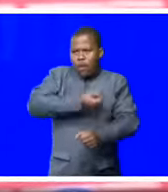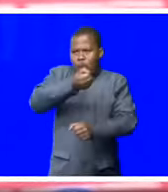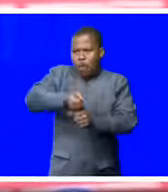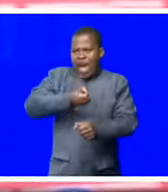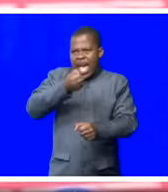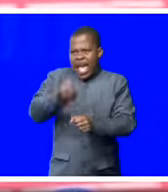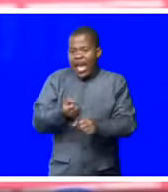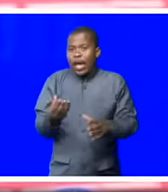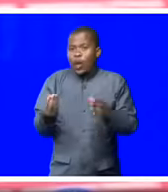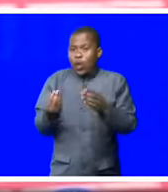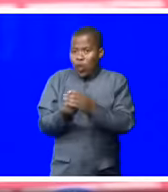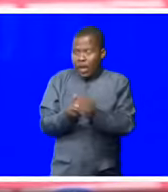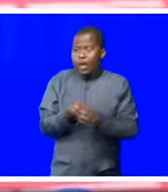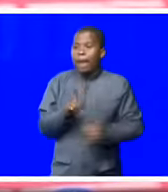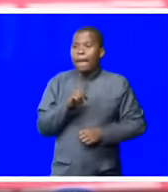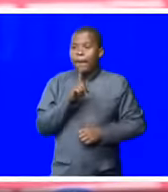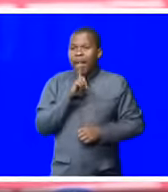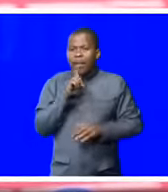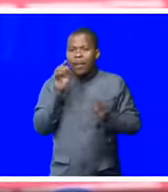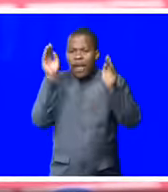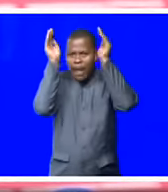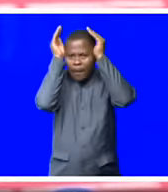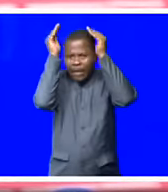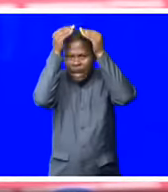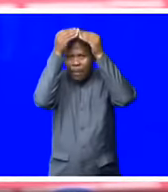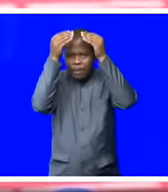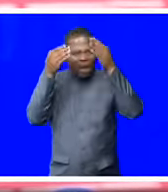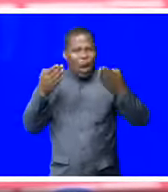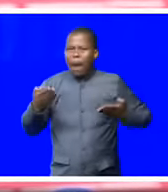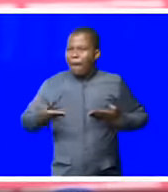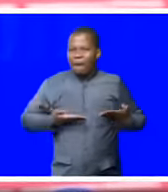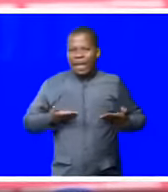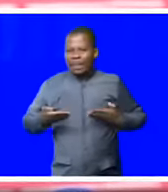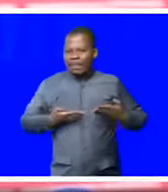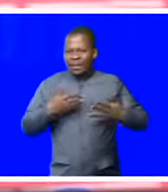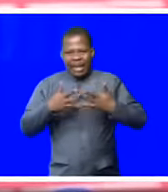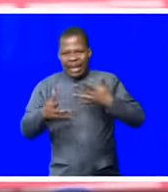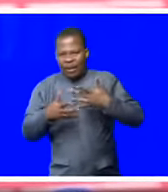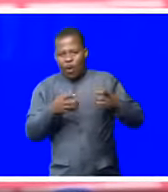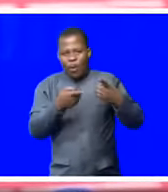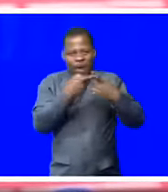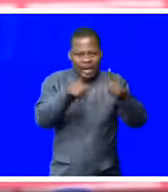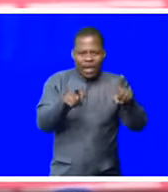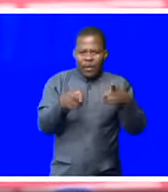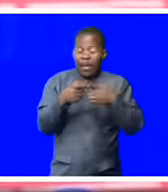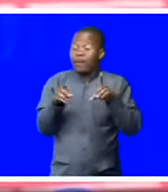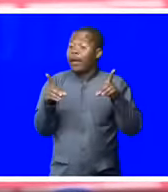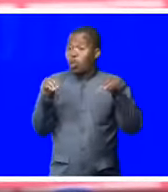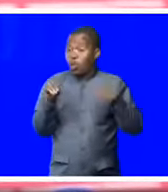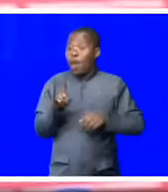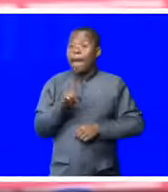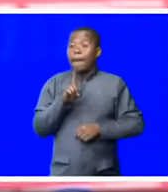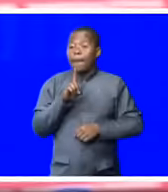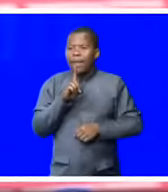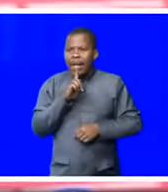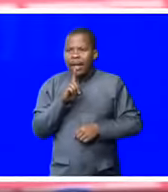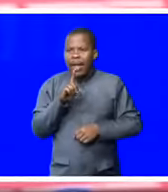ubhizi umbishambi ubhizi president abe athembe yena athi ngiyelo